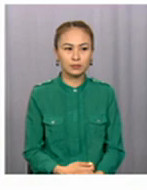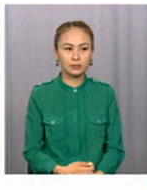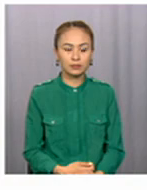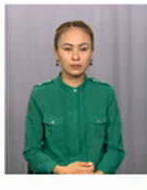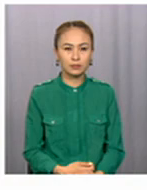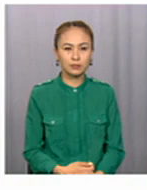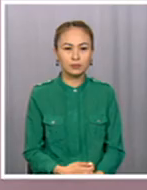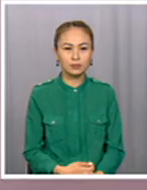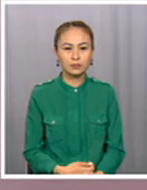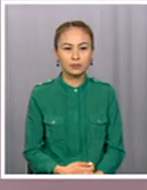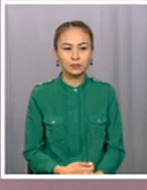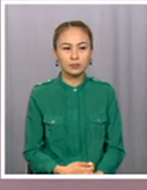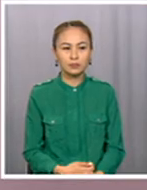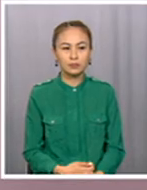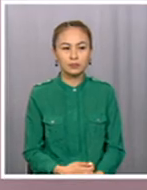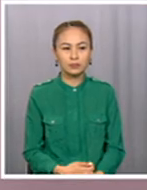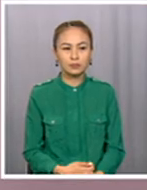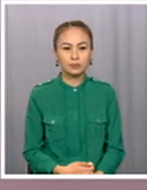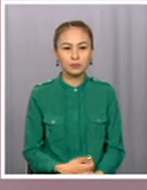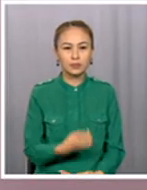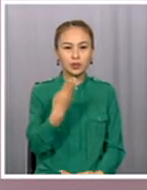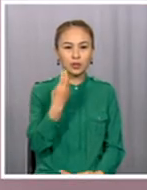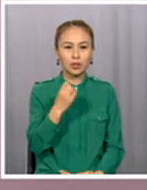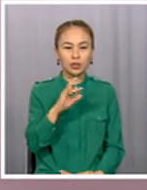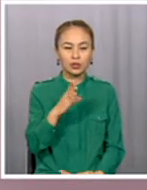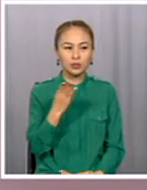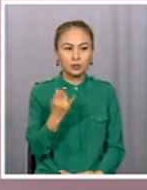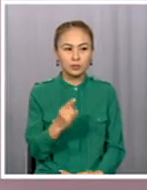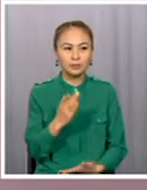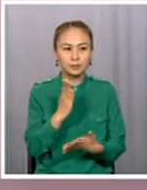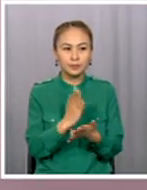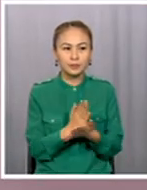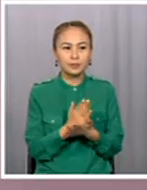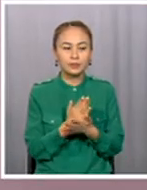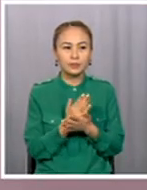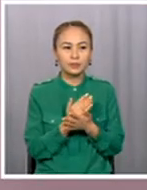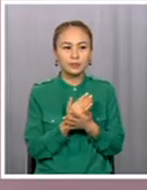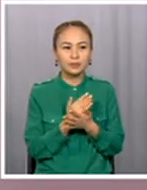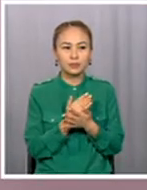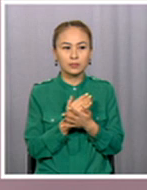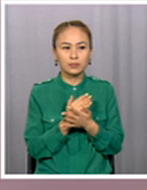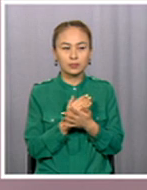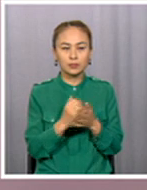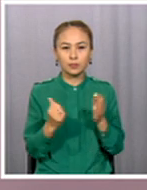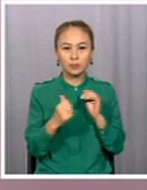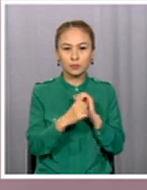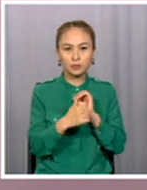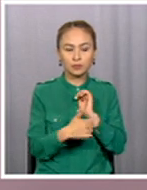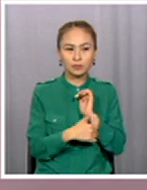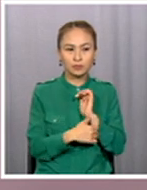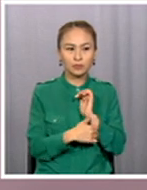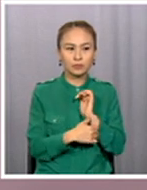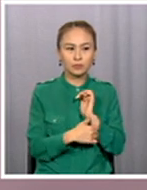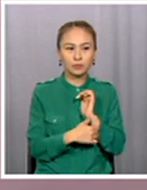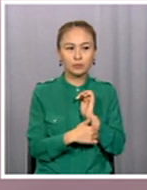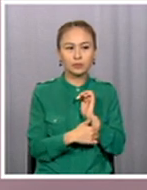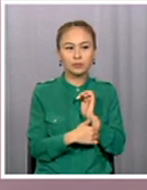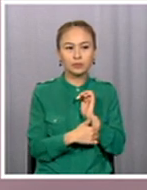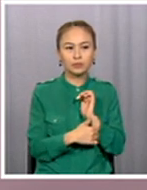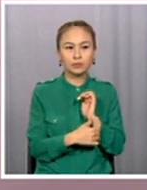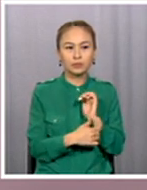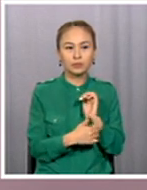периметрлері белгілі. Бірінші шаршының периметрі 16 сантиметрге тең.